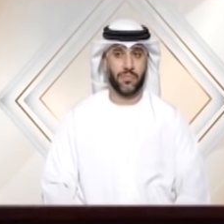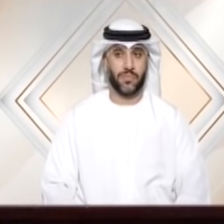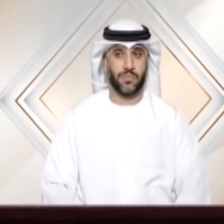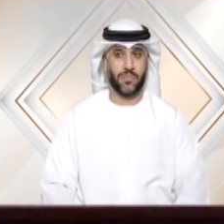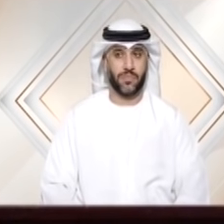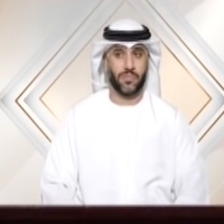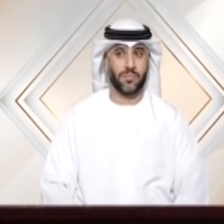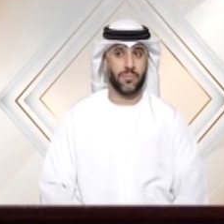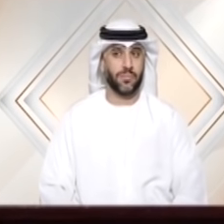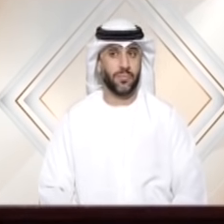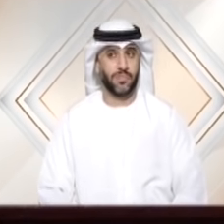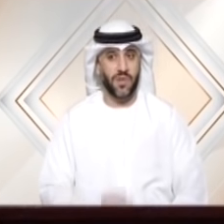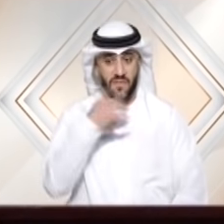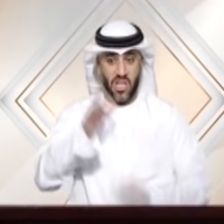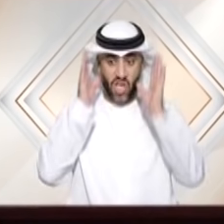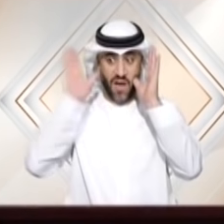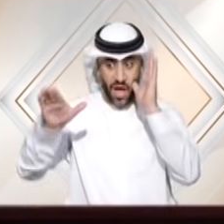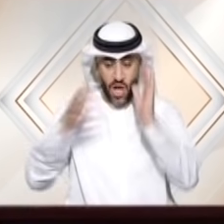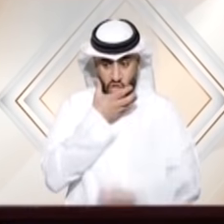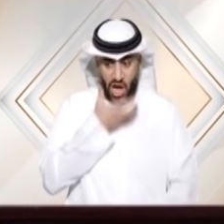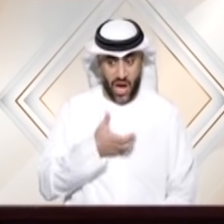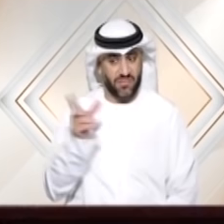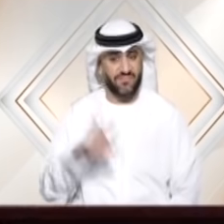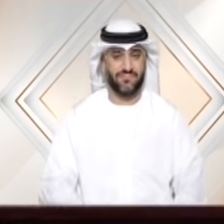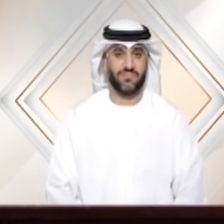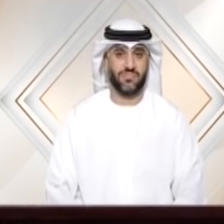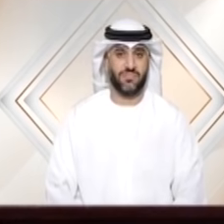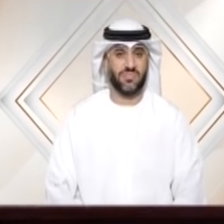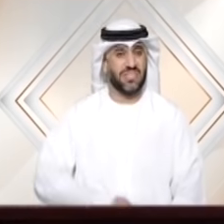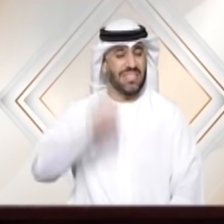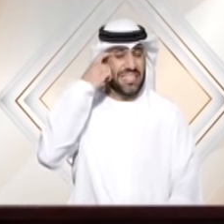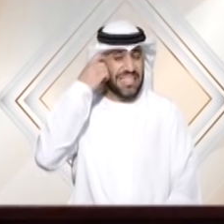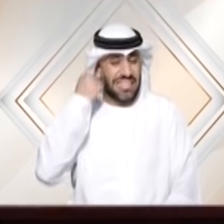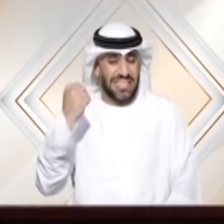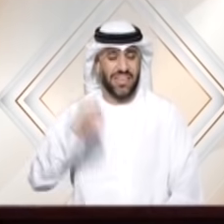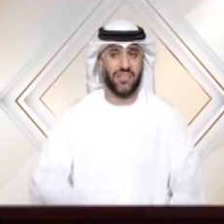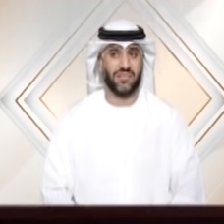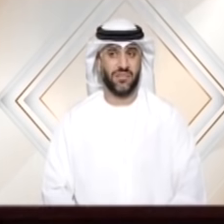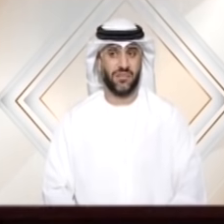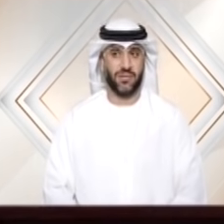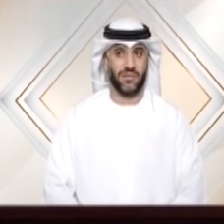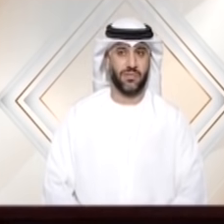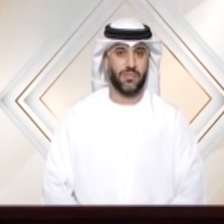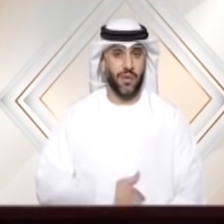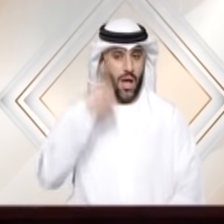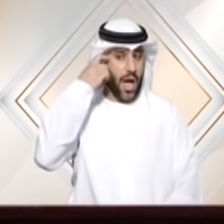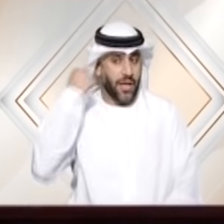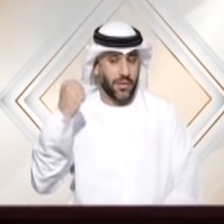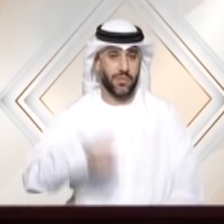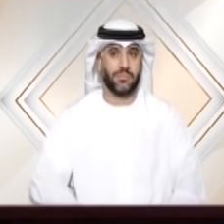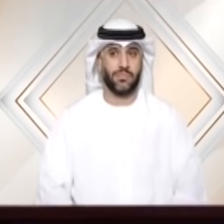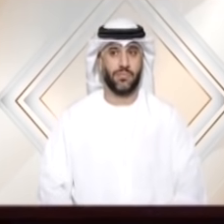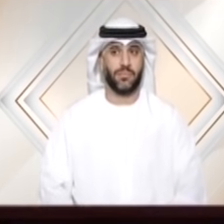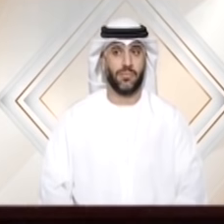اخوك كيف وضعه يعني ملتزم دينيا؟ لا مش ملتزم بس متعصب جدا. متعصب دينيا ولا هبلا؟ في فرق ترى.